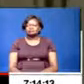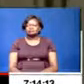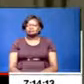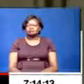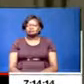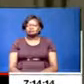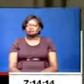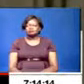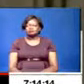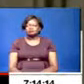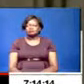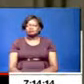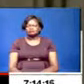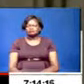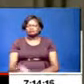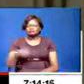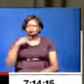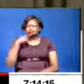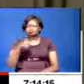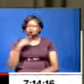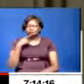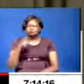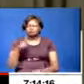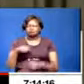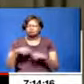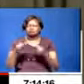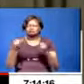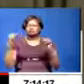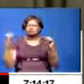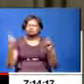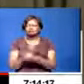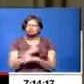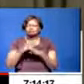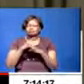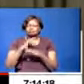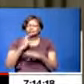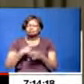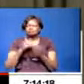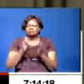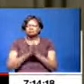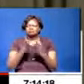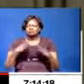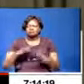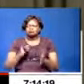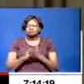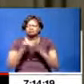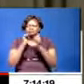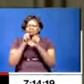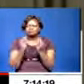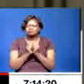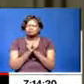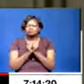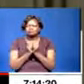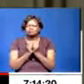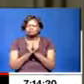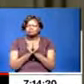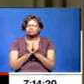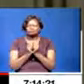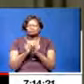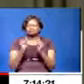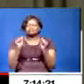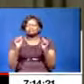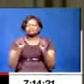And you keep saying, tafauti yetu na wale ambao tunapingana nao, ama tunagombea nao, ni kama usiku